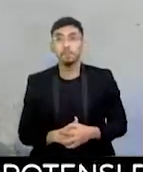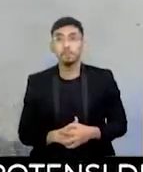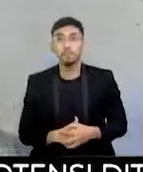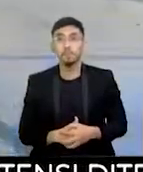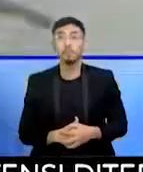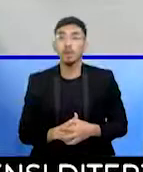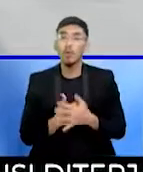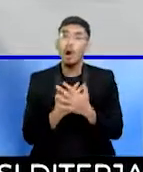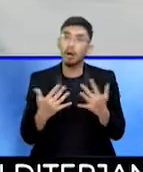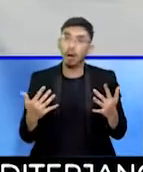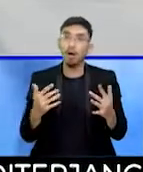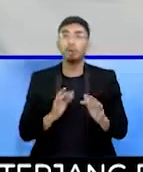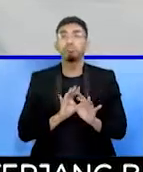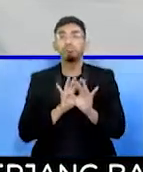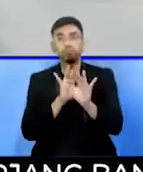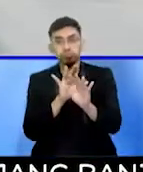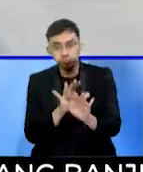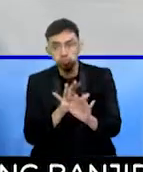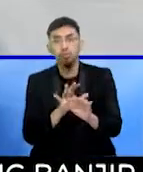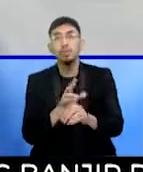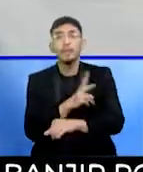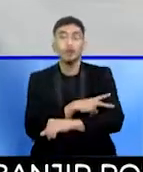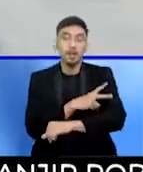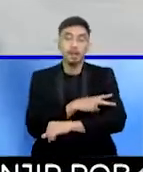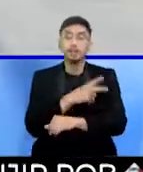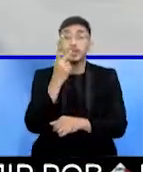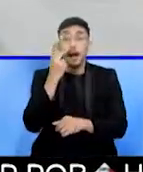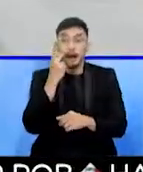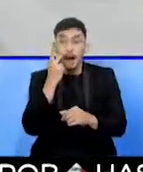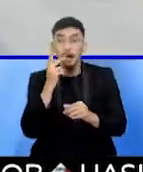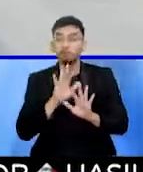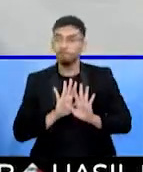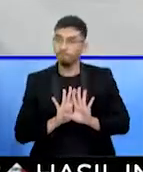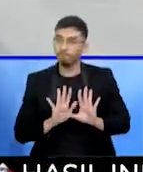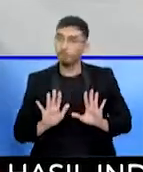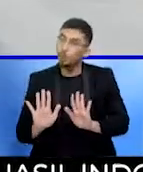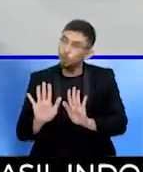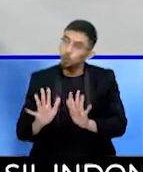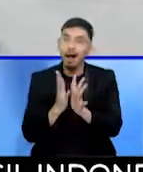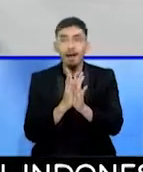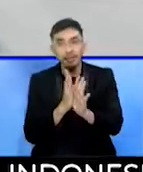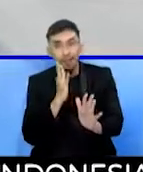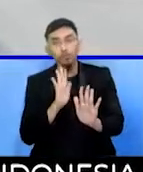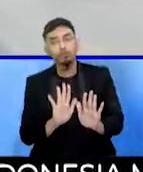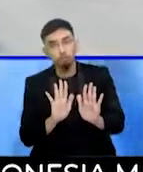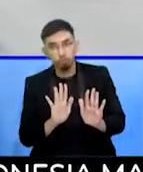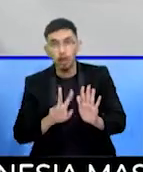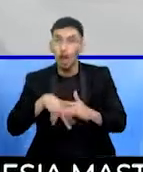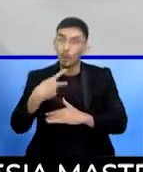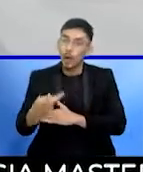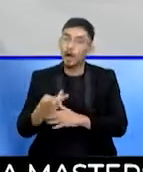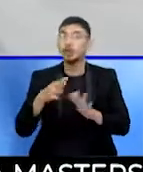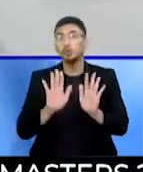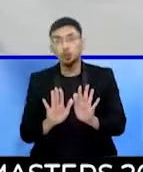warga yang datang, dari pihak sekuriti juga sempat menahan sebentar yang dari luar, begitu warga yang dari luar, untuk menunggu warga